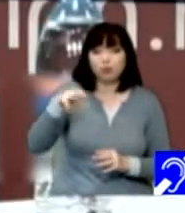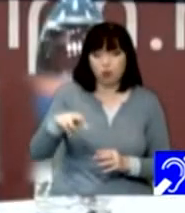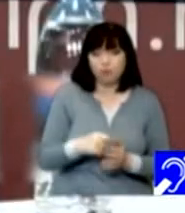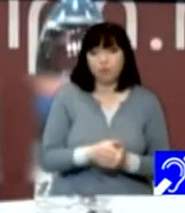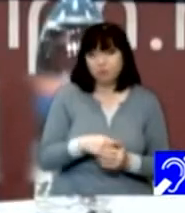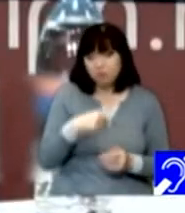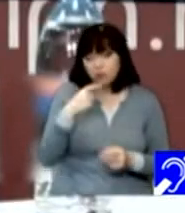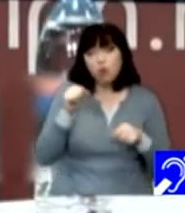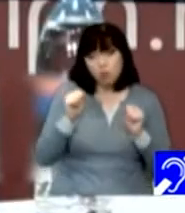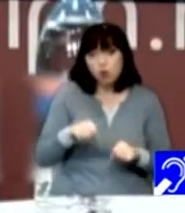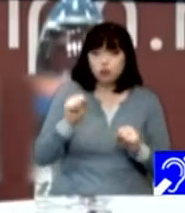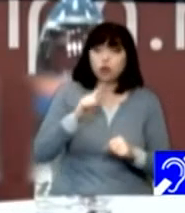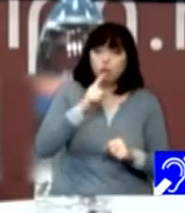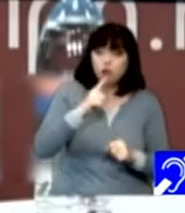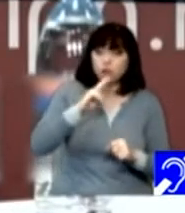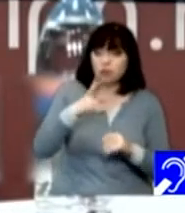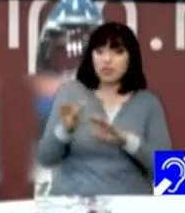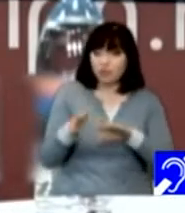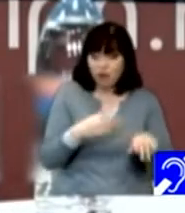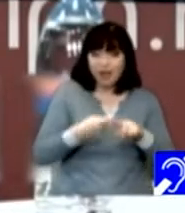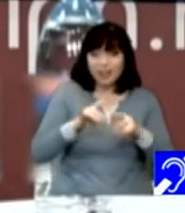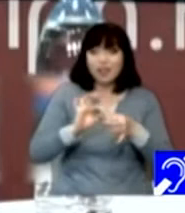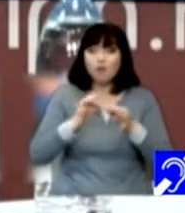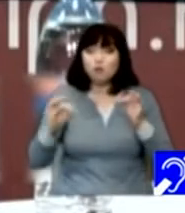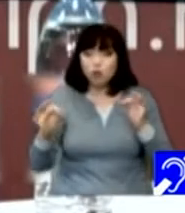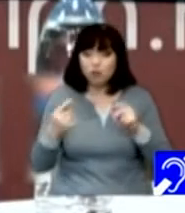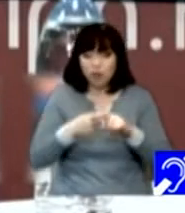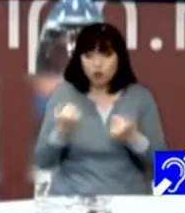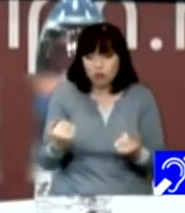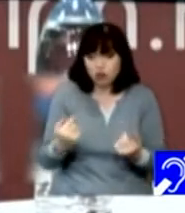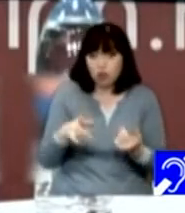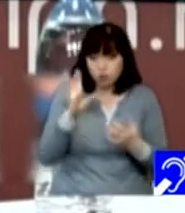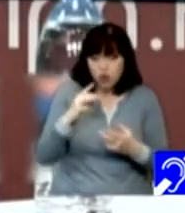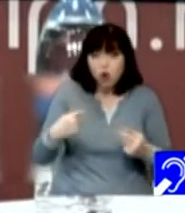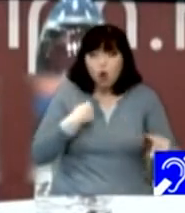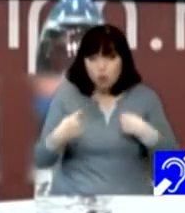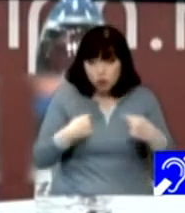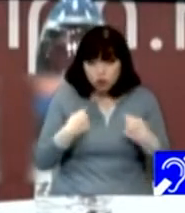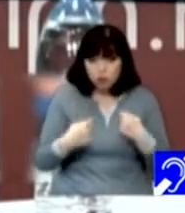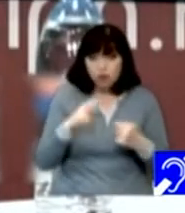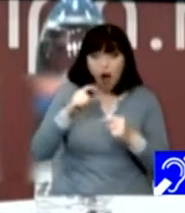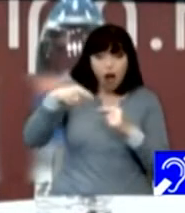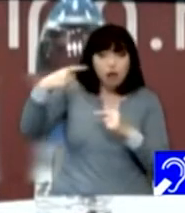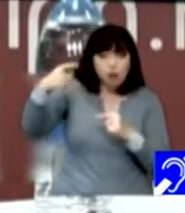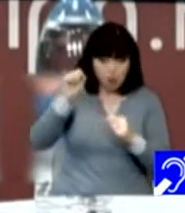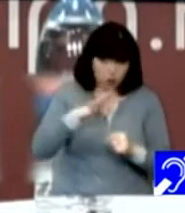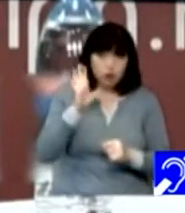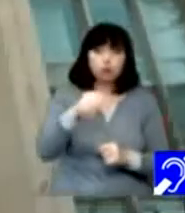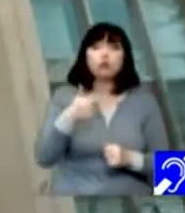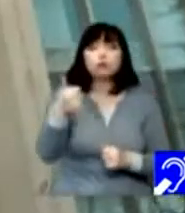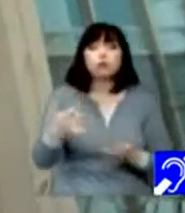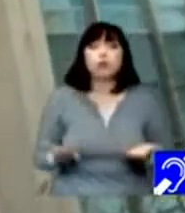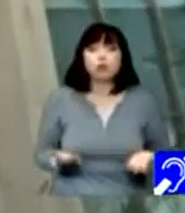un an, doi de zile, ca această formulă care astăzi ne dă bătăi de cap să fie una care să mai zicem, domnule, a fost